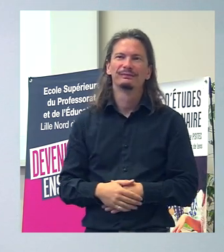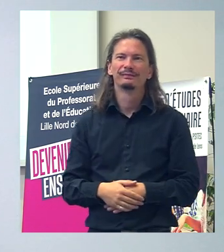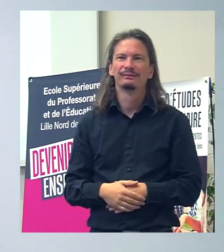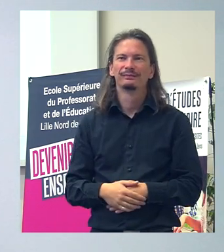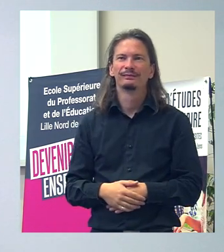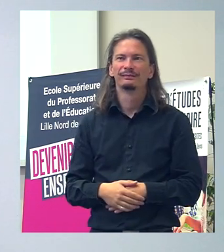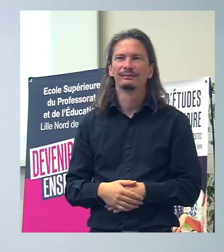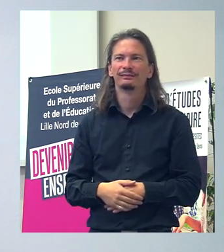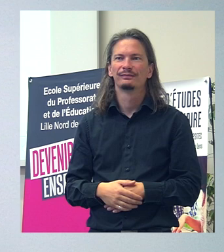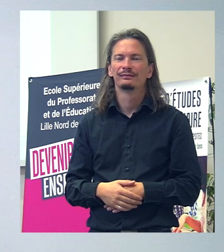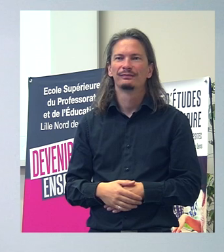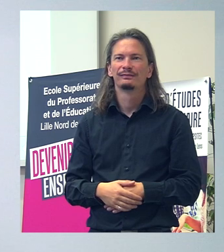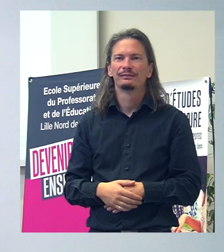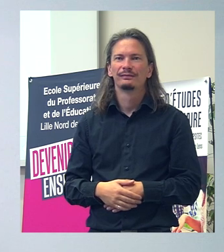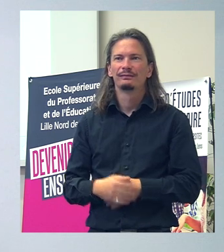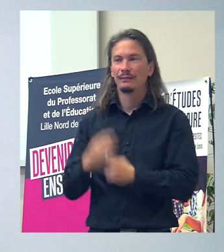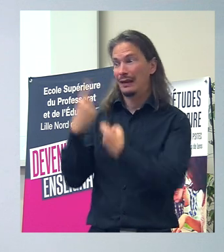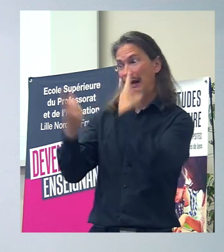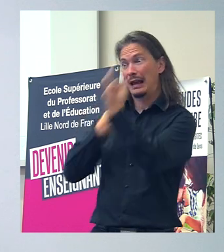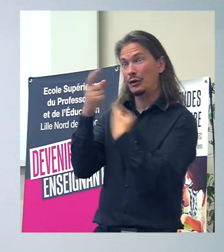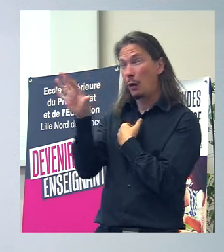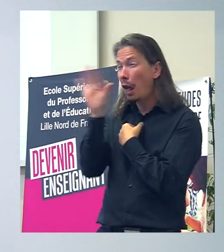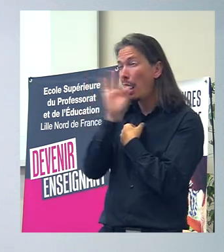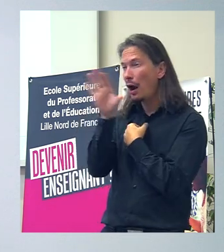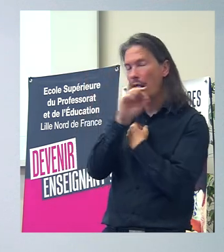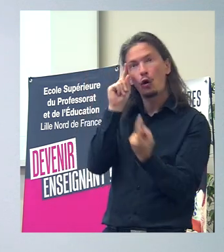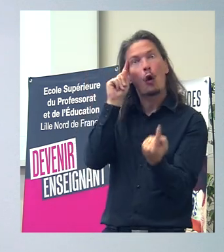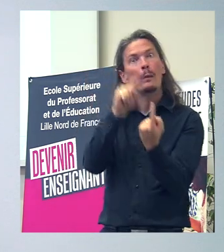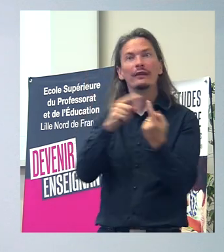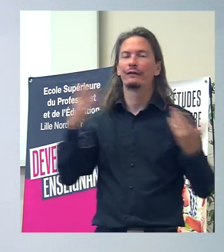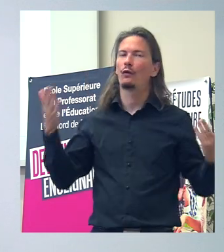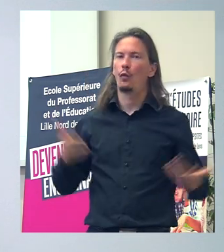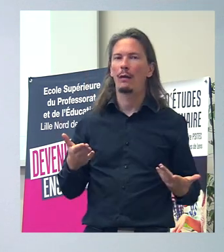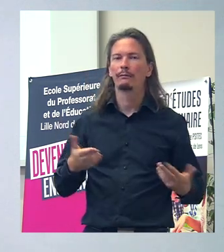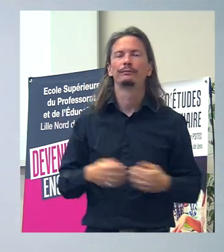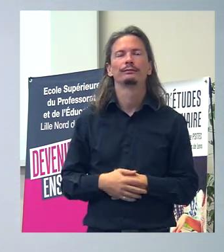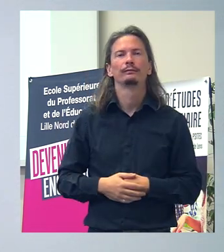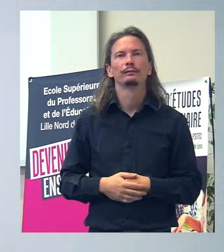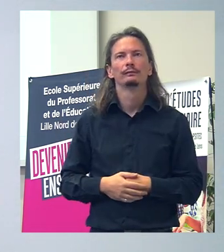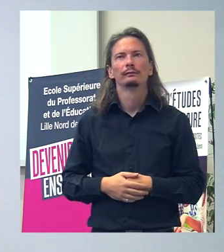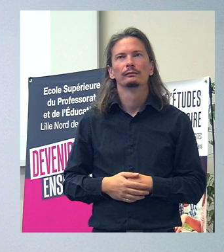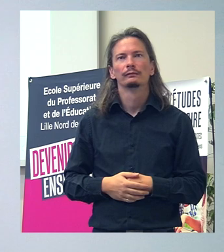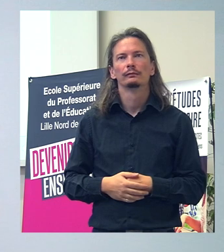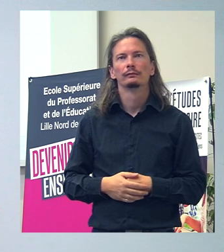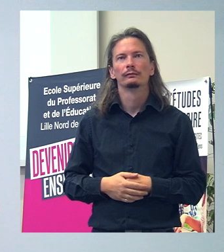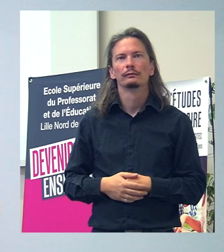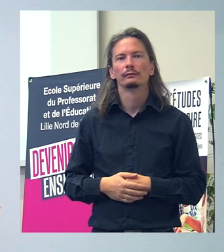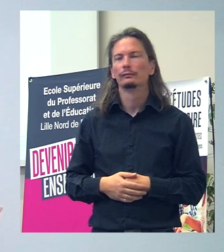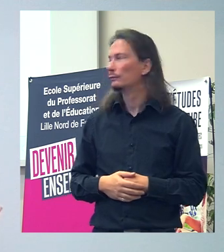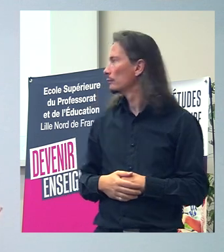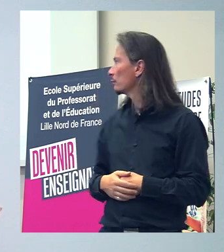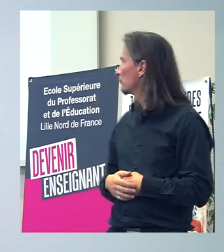cette cueillette de questions a pour but de répondre, par exemple, écoutez ça, on pourra